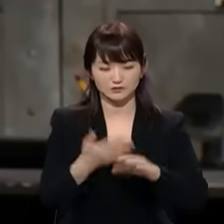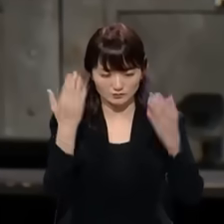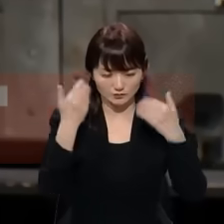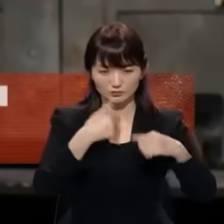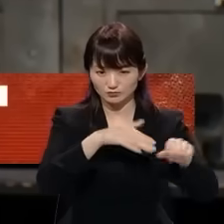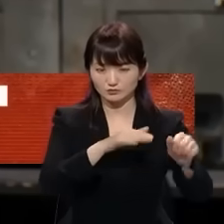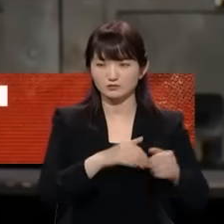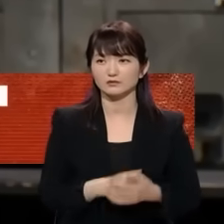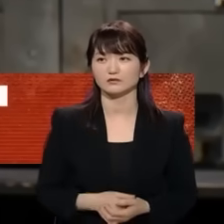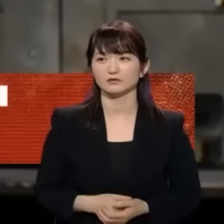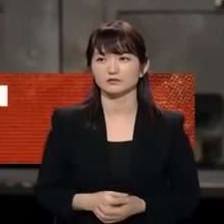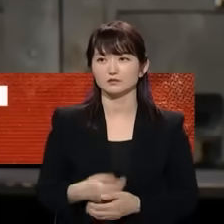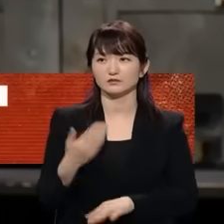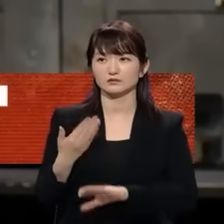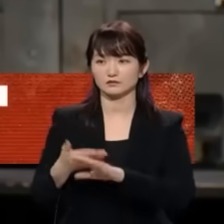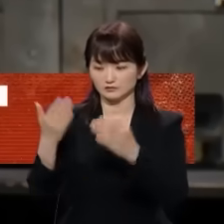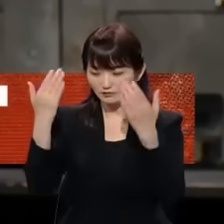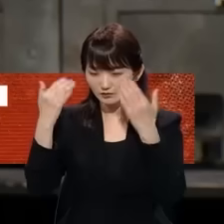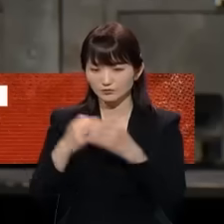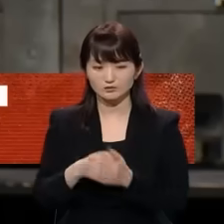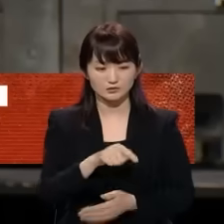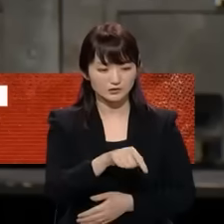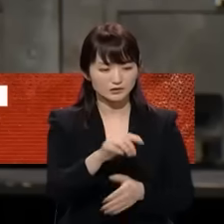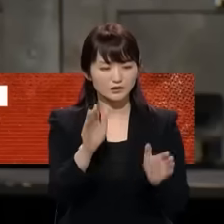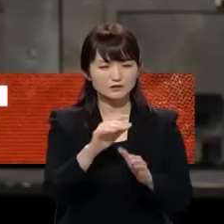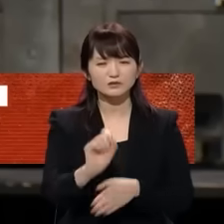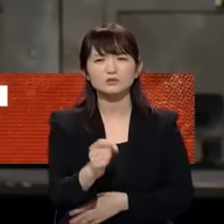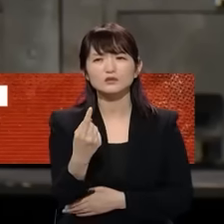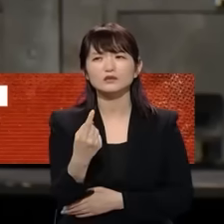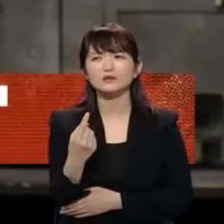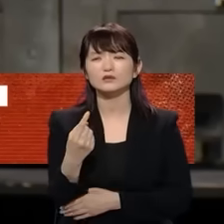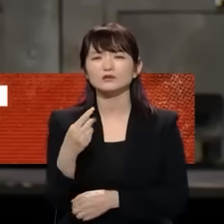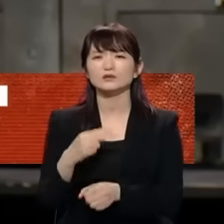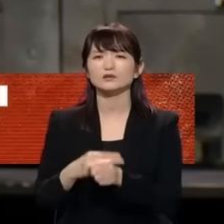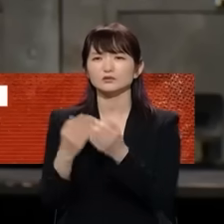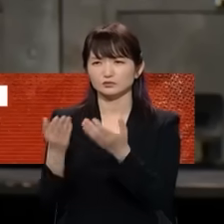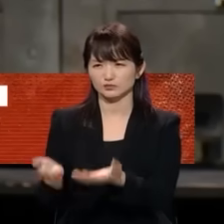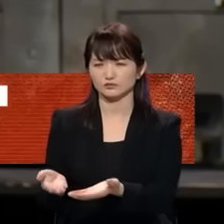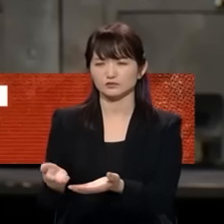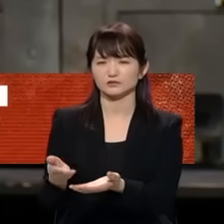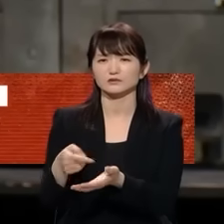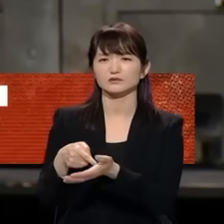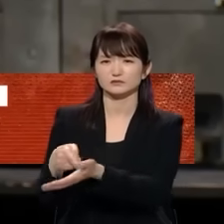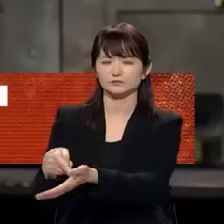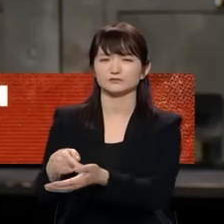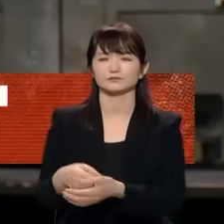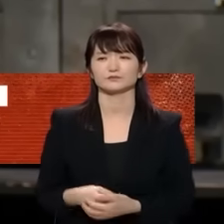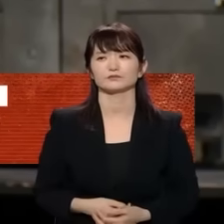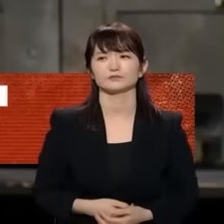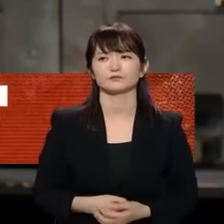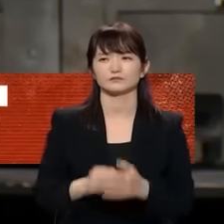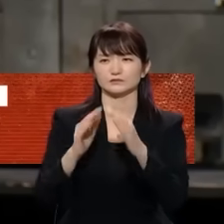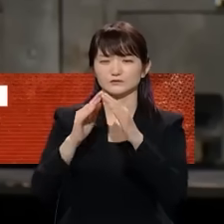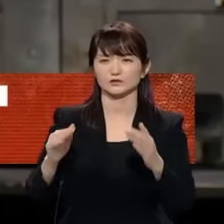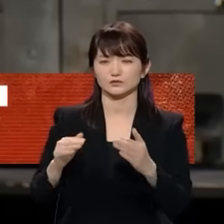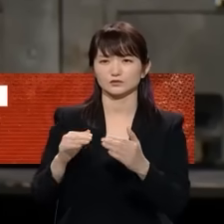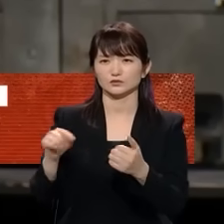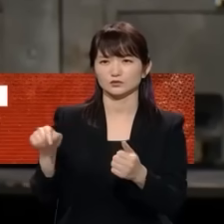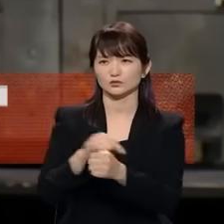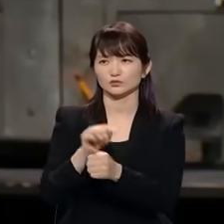학교에서는 선생님이 이 아이 때문에 휴직을 한 경우도 있었다고 아이고. 들었다고 하는데 그래서 제가 알기로